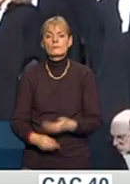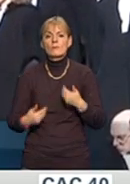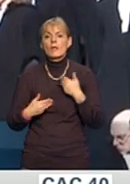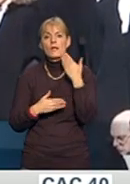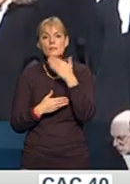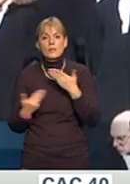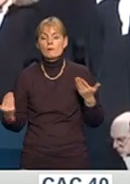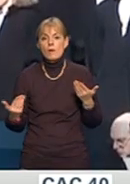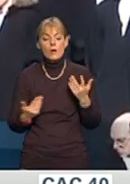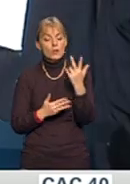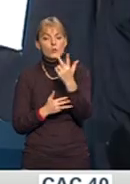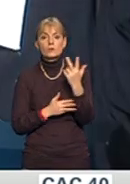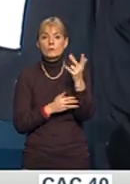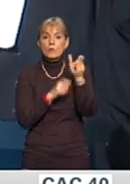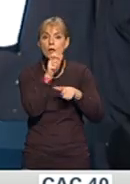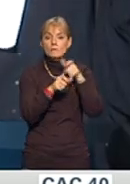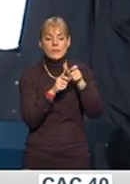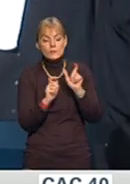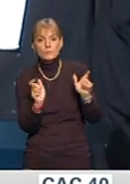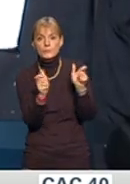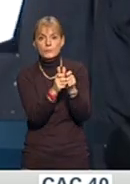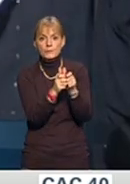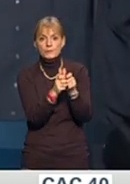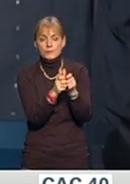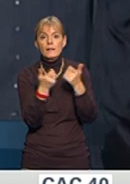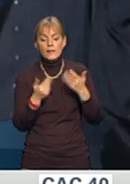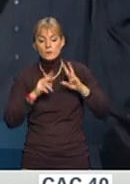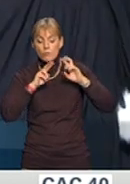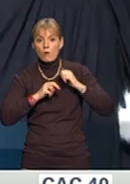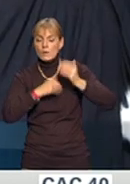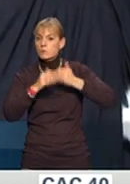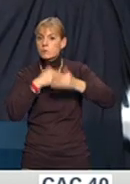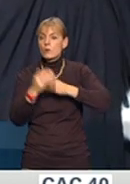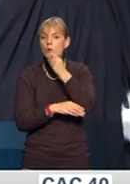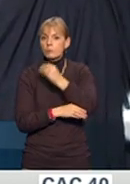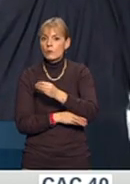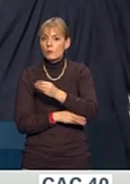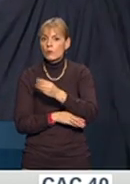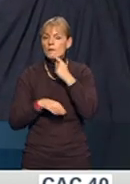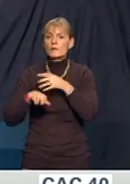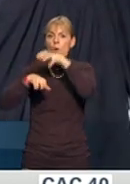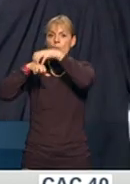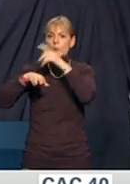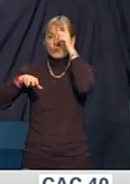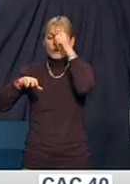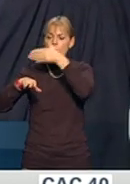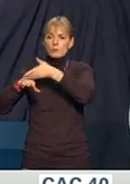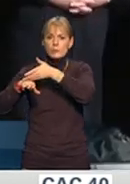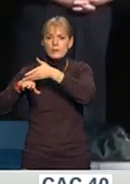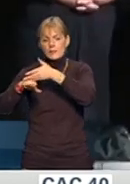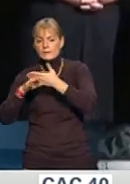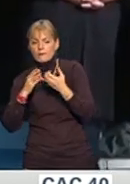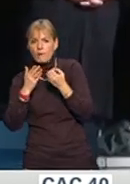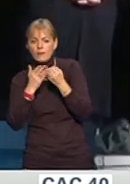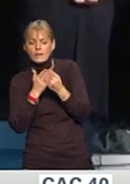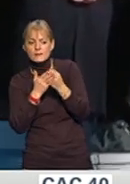c'est qu'effectivement, trois personnes ont été interpellées et que l'enquête avance vite. Je vous rappelle que le procureur de la République a ouvert une information